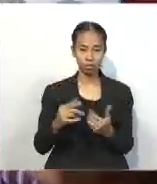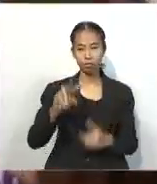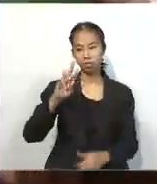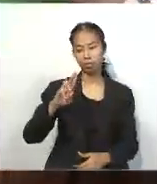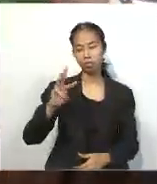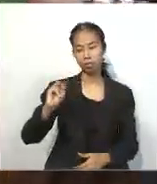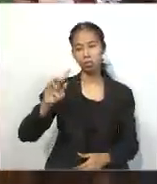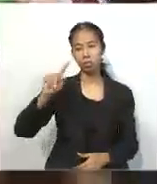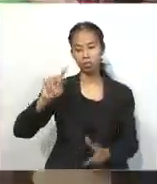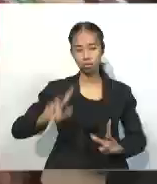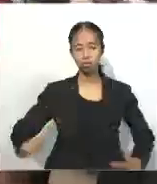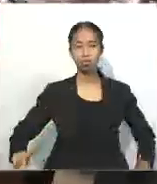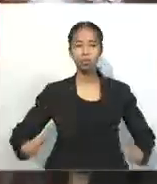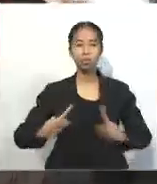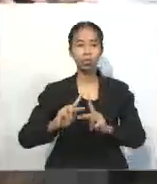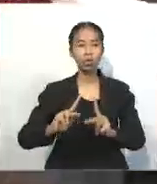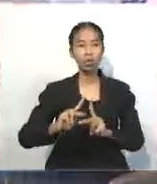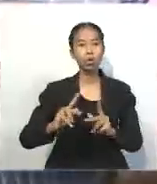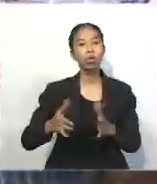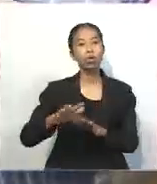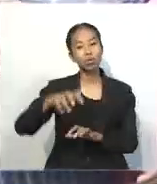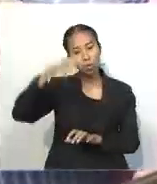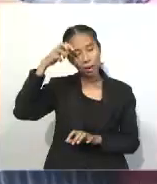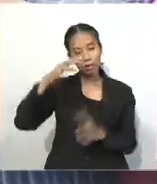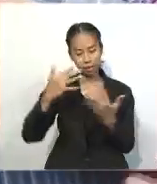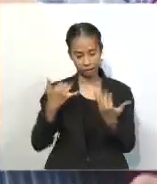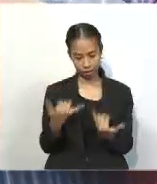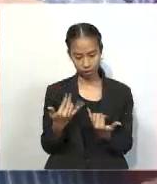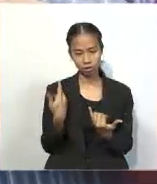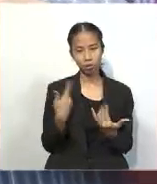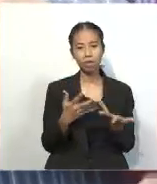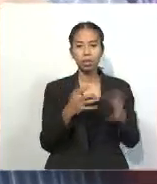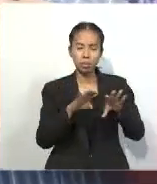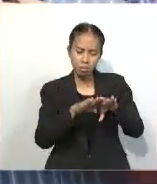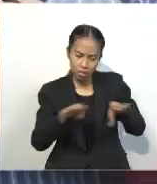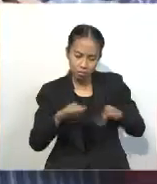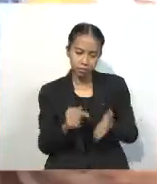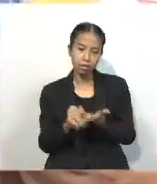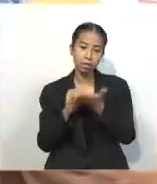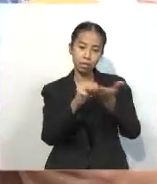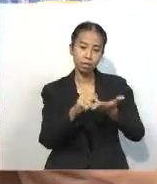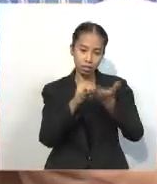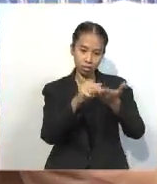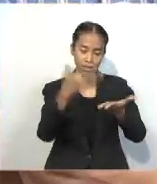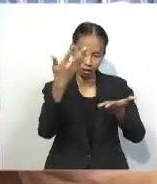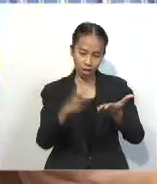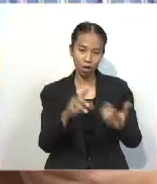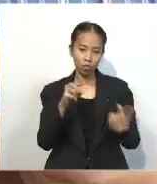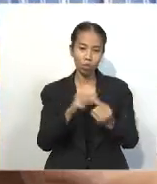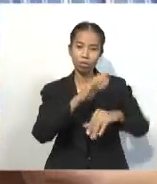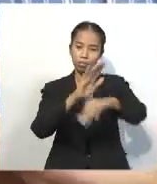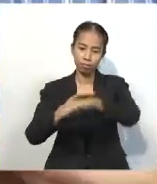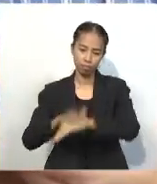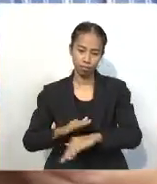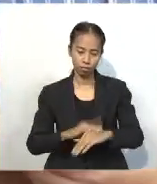ฐมนตรีว่าการกระทรวงมหาดไทยกล่าวว่ามาตรการต่างๆได้เสนอเข้าสู่ที่ประชุมคณะรัฐมนตรีแล้วทั้งมาตรการรณรงค์ให้ทุก